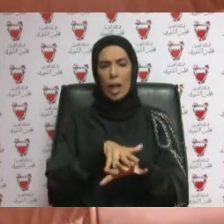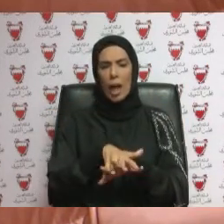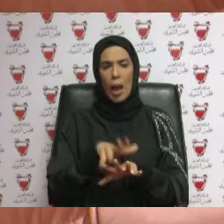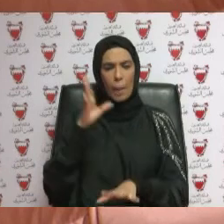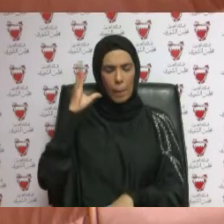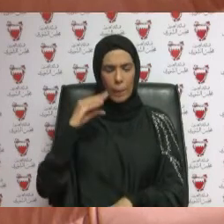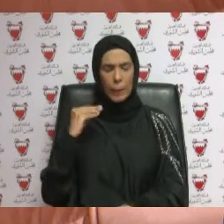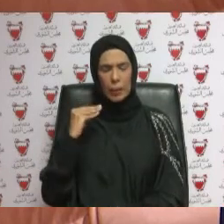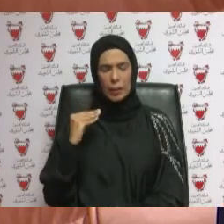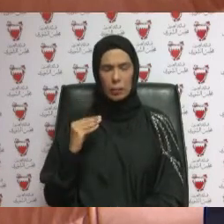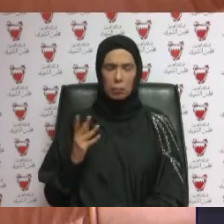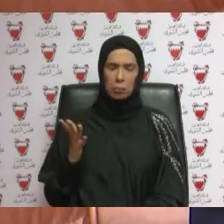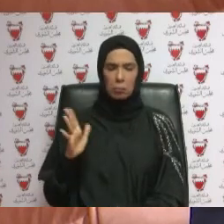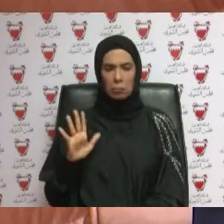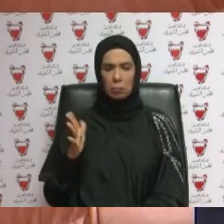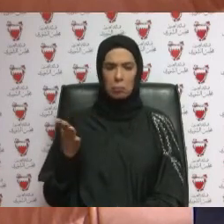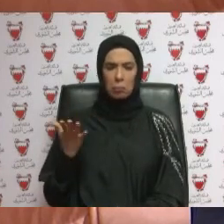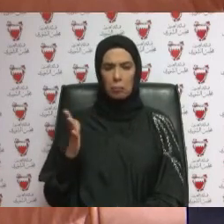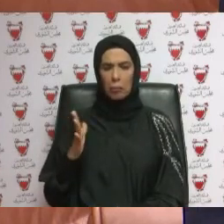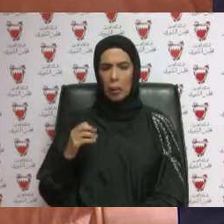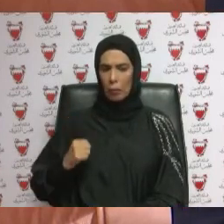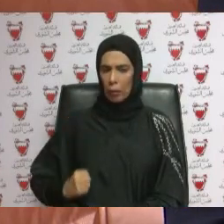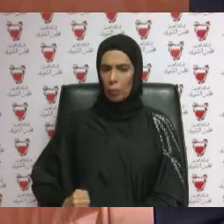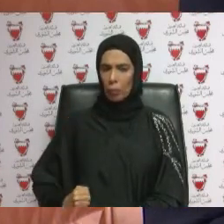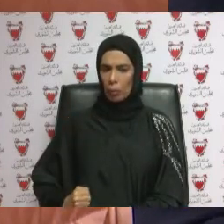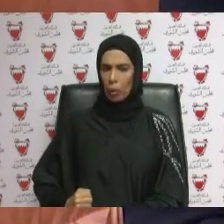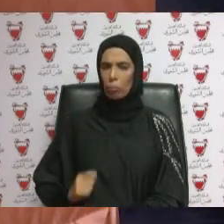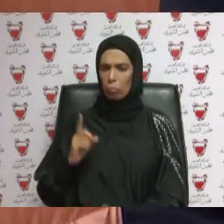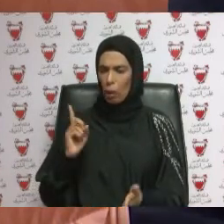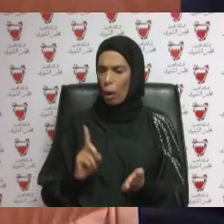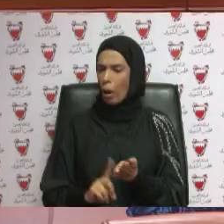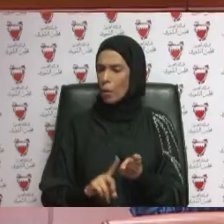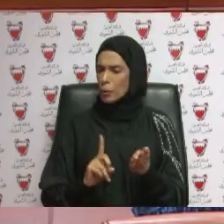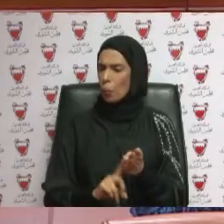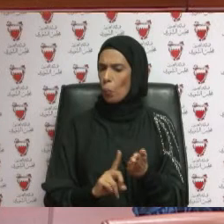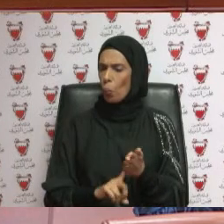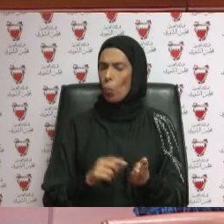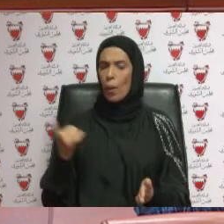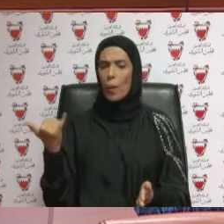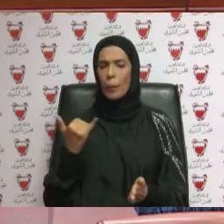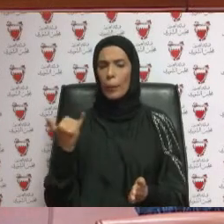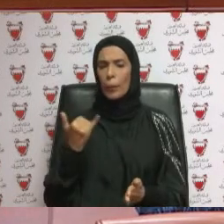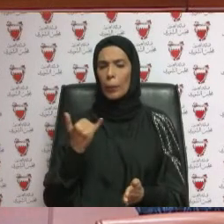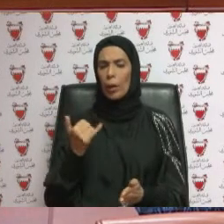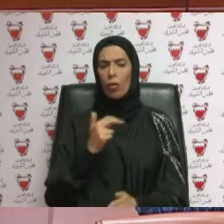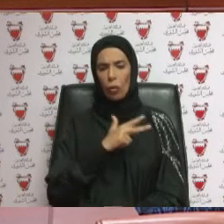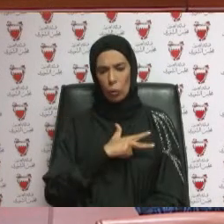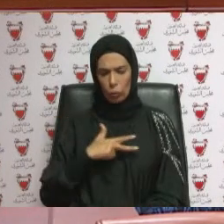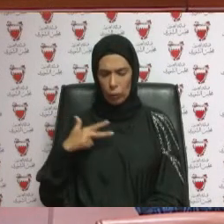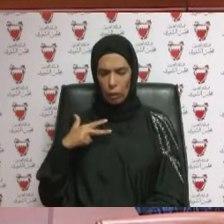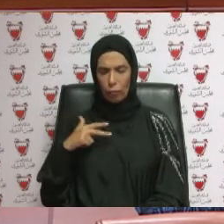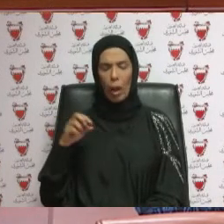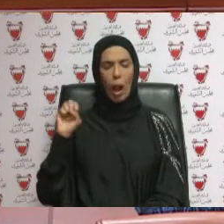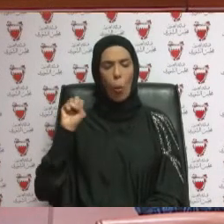أن أتصور أيضا أن الدولة يجب أن تتكفل بالمرأة سواء كانت في القطاع الحكومي أو في